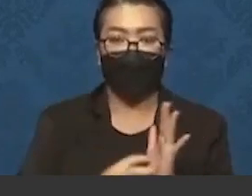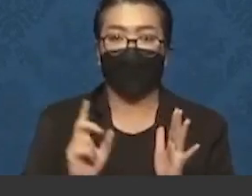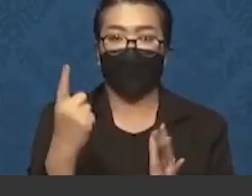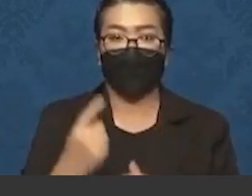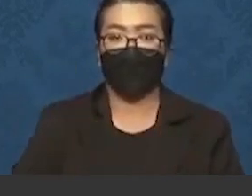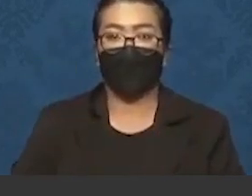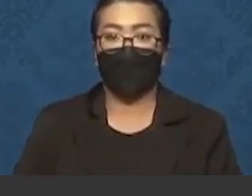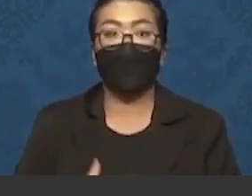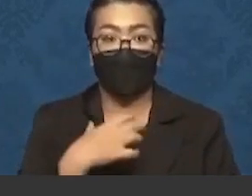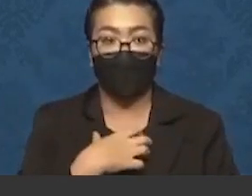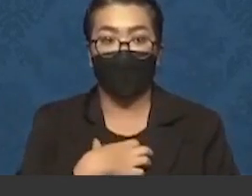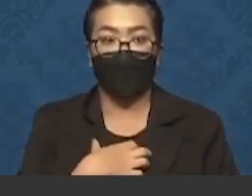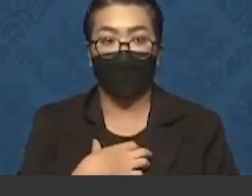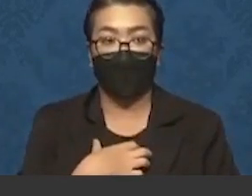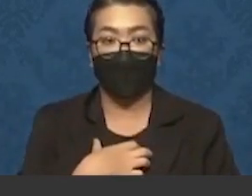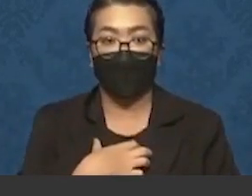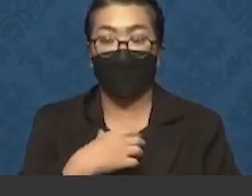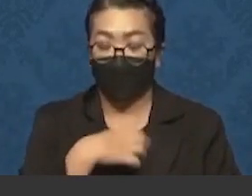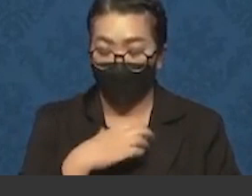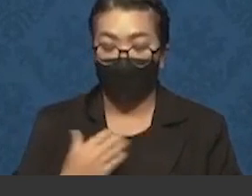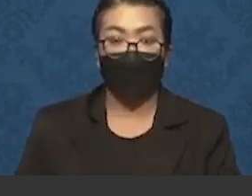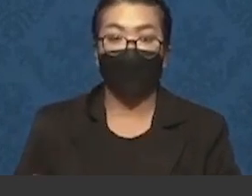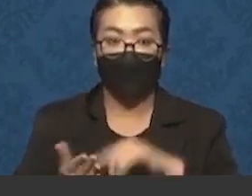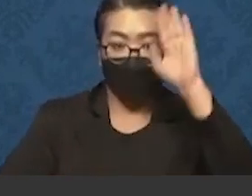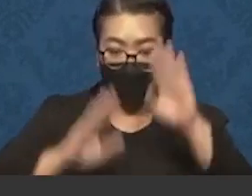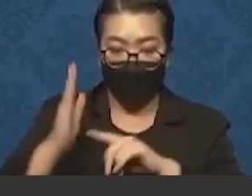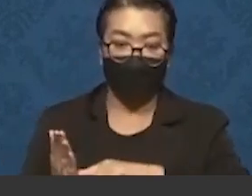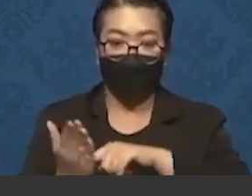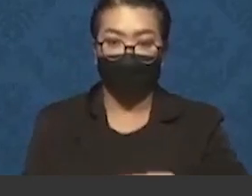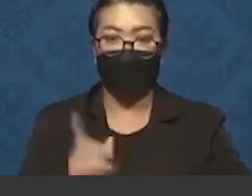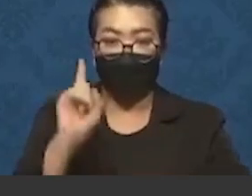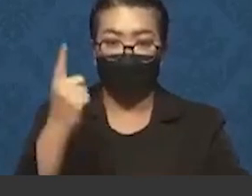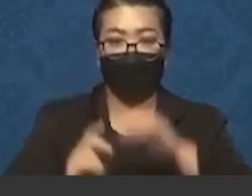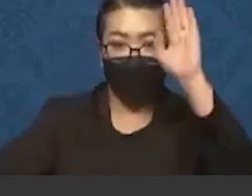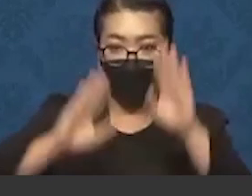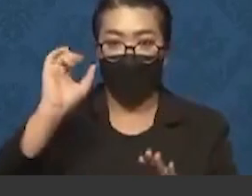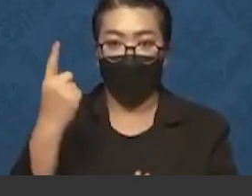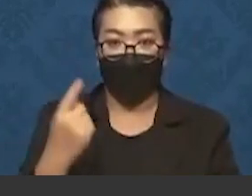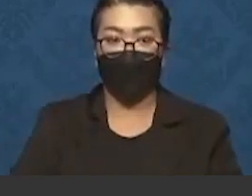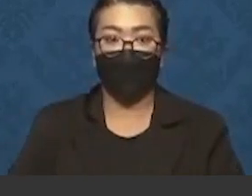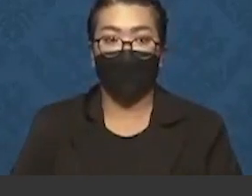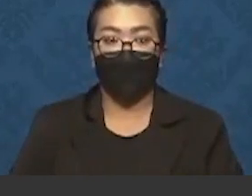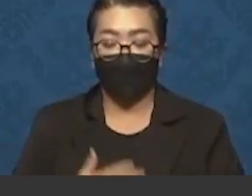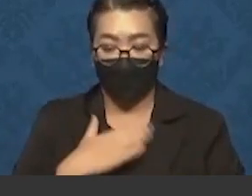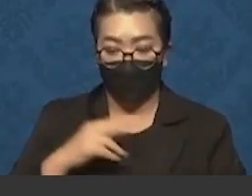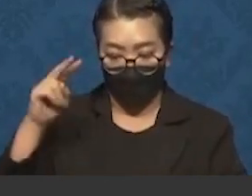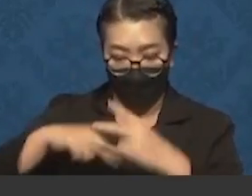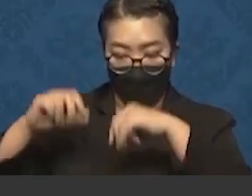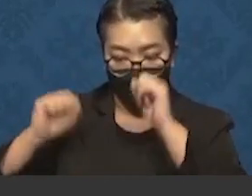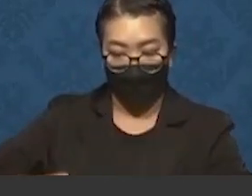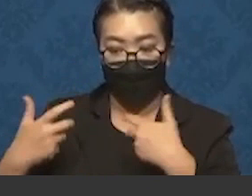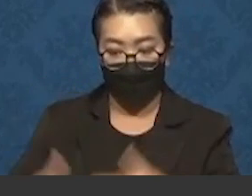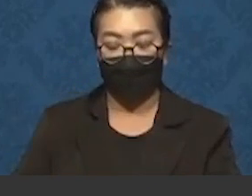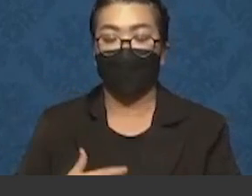ได้เห็นสภาล่มซ้ำแล้วซ้ำอีกอยากให้มีใครไปยื่นปปช.เอาผิดส.ส.ที่ไม่เข้าประชุมสภาในข้อห